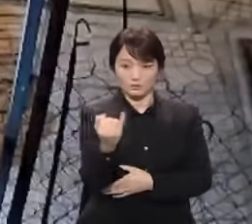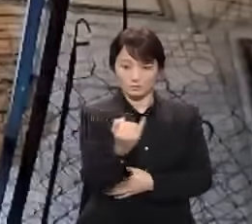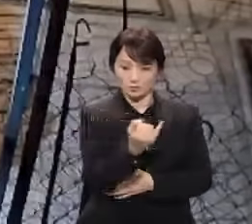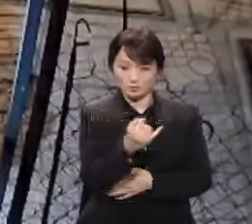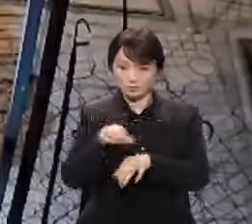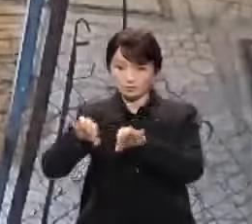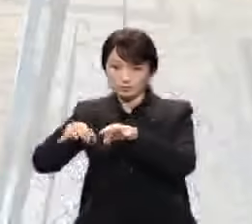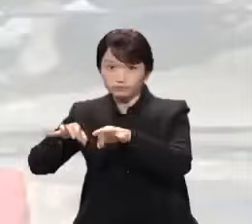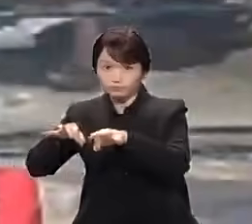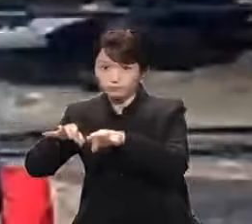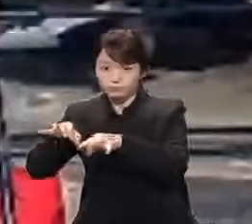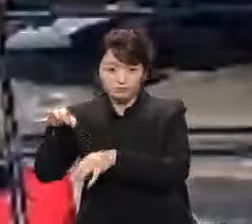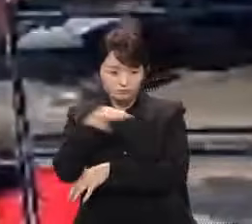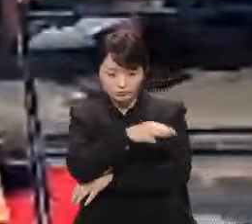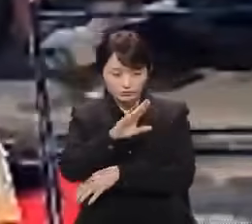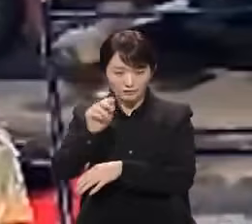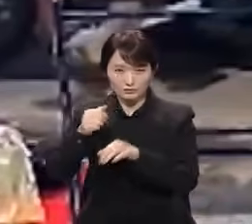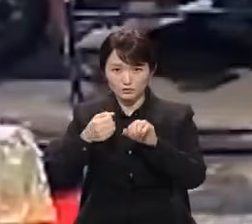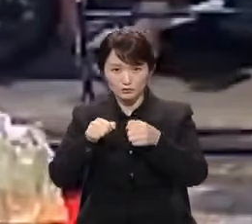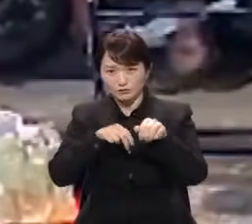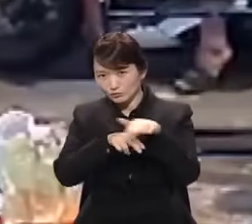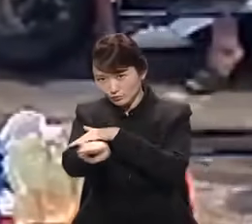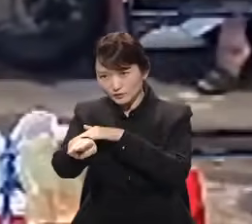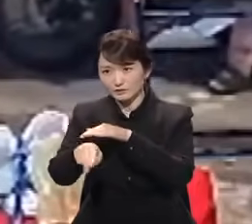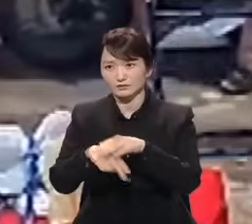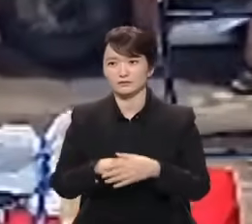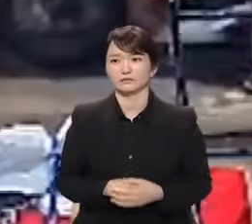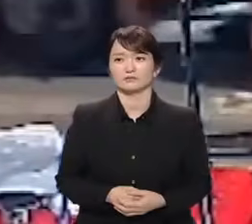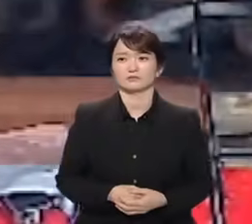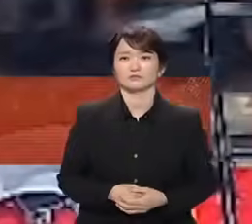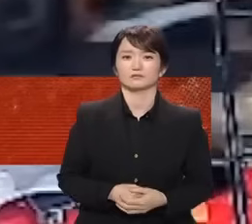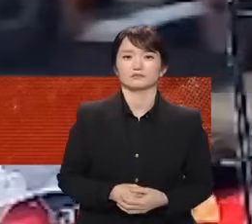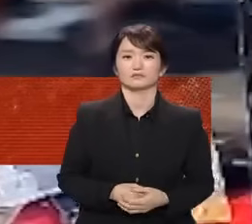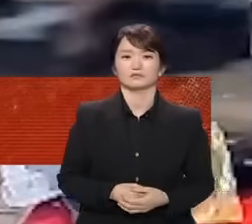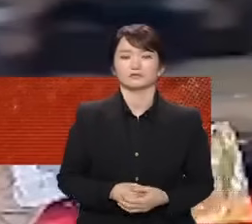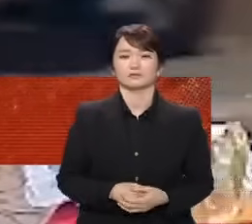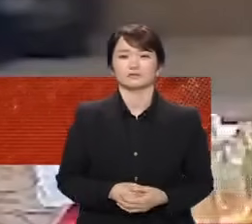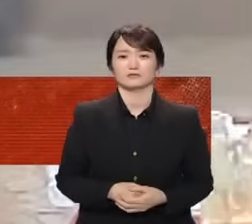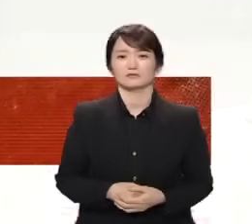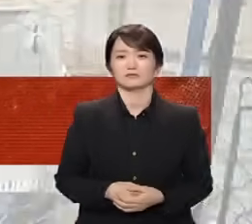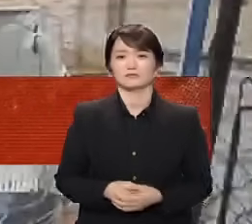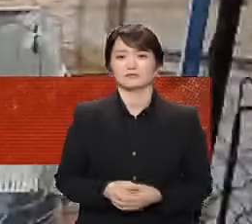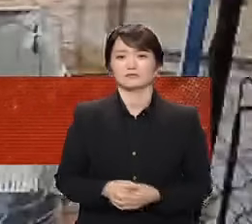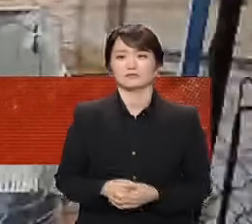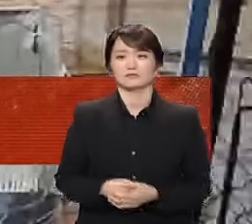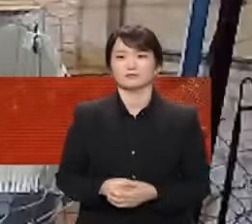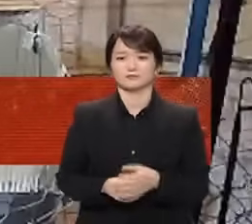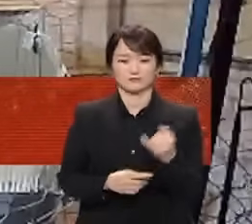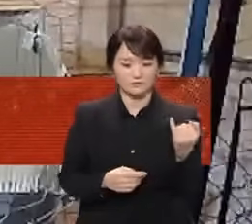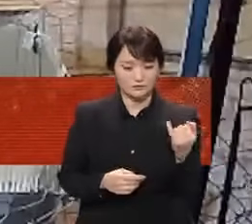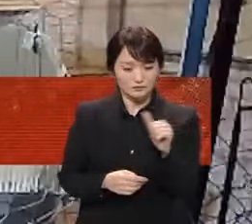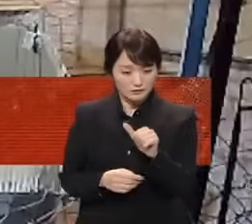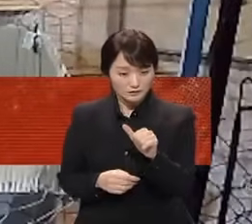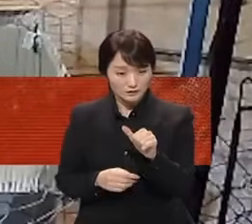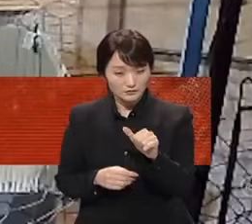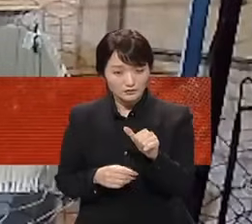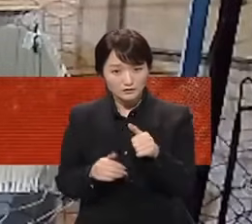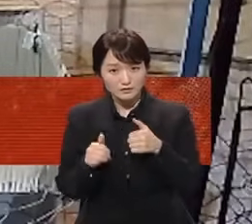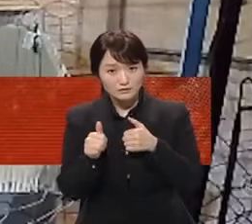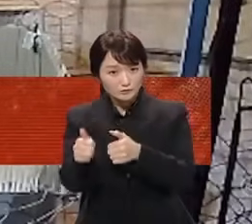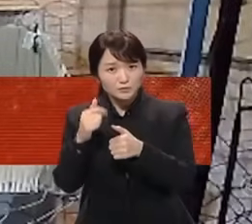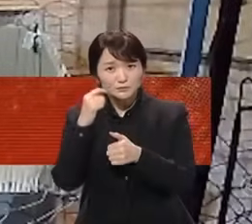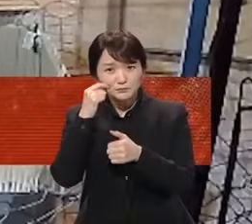이 커플 돈도 안 내고 그냥 빨아나갑니다. 와우, 먹튀. 여성과 남성 직원은 차마 쫓아갈 생각도 못하는